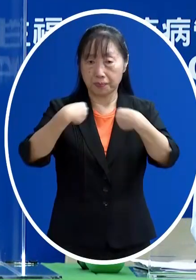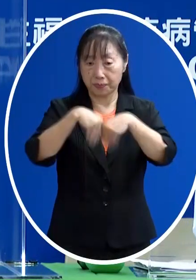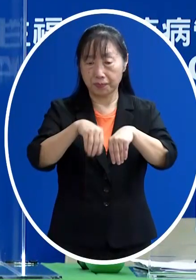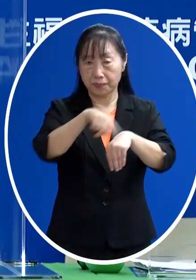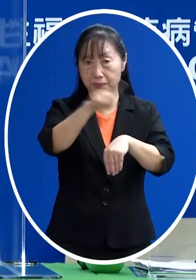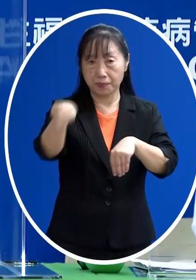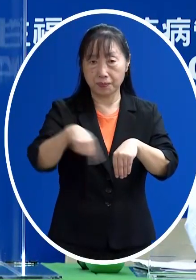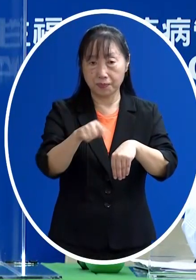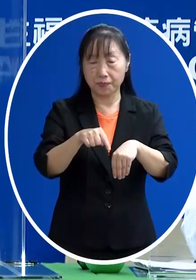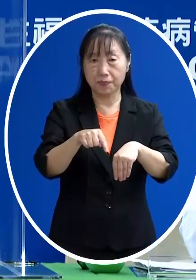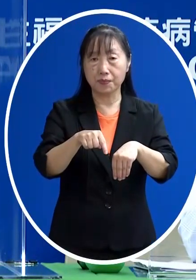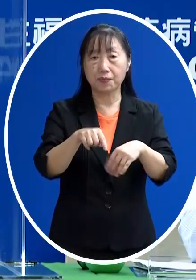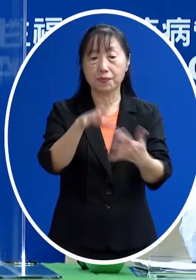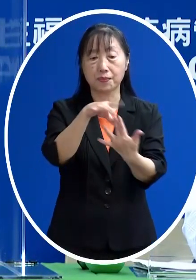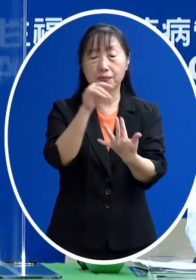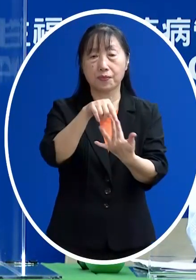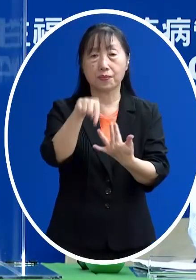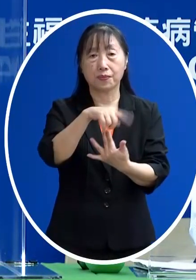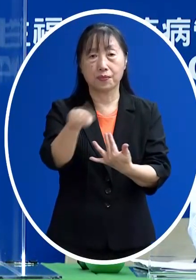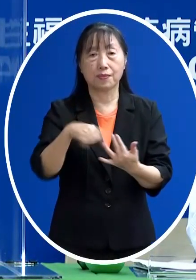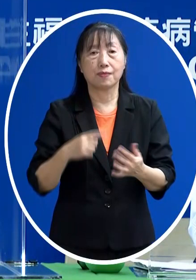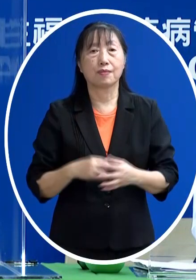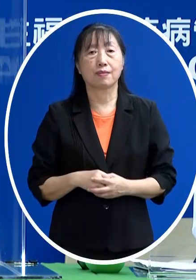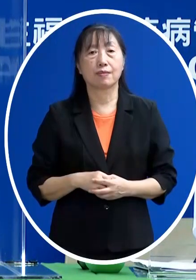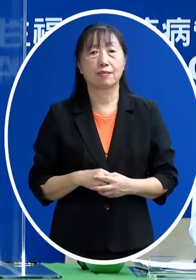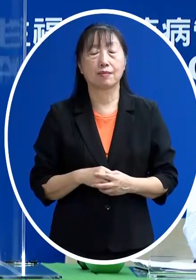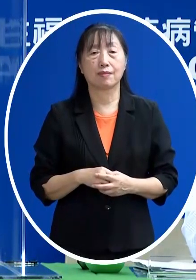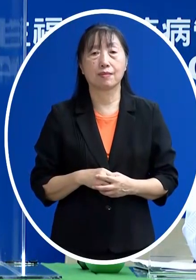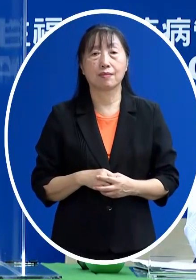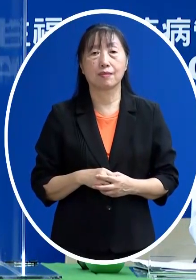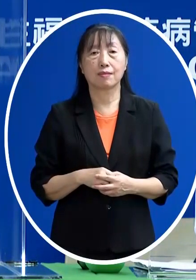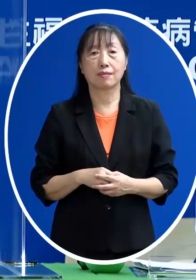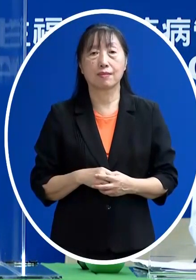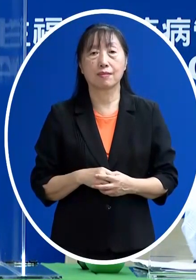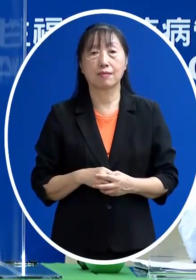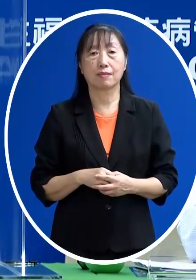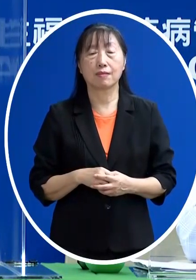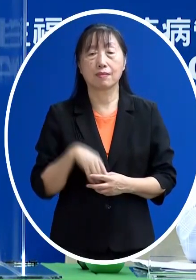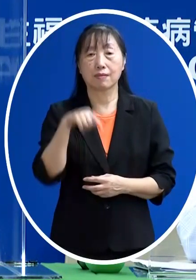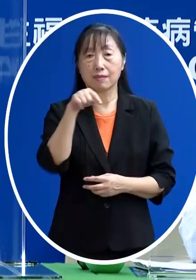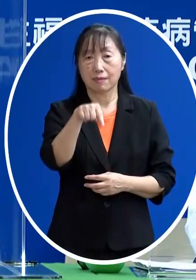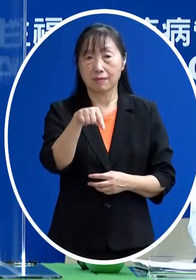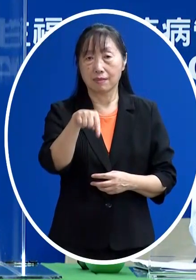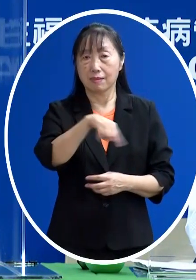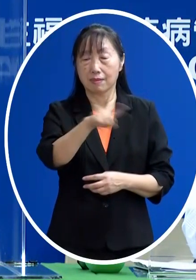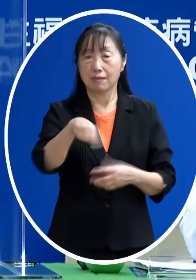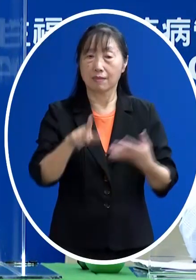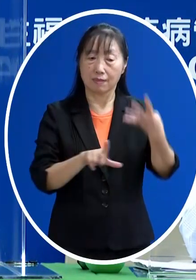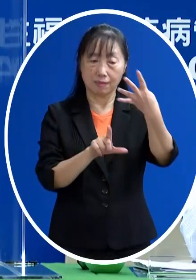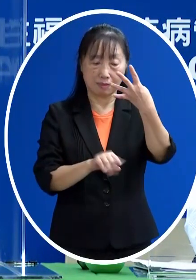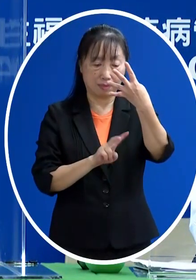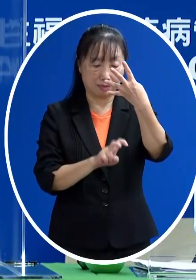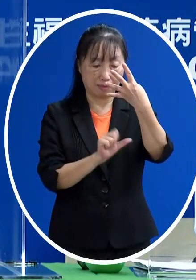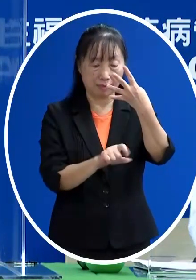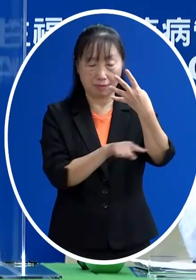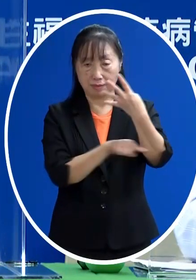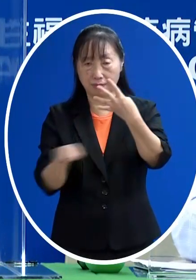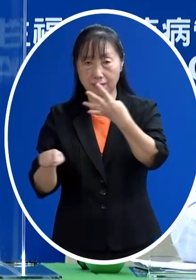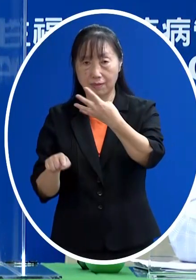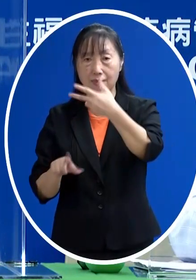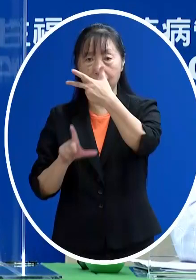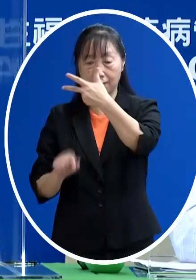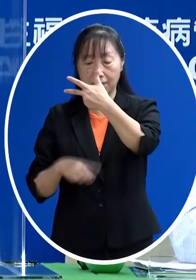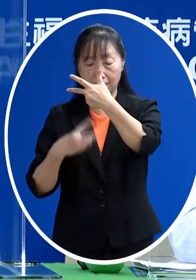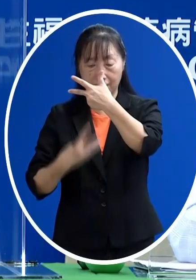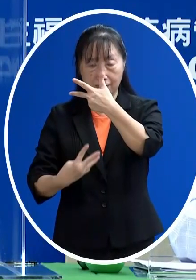的，好，那这里面在我们在。哦，在从要针对大概4月25号到